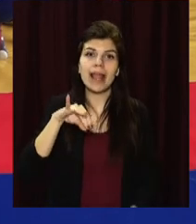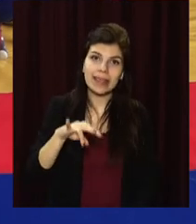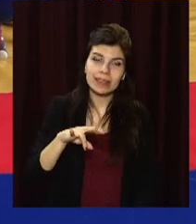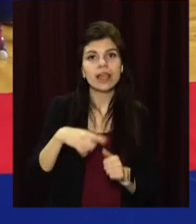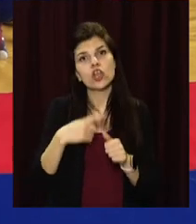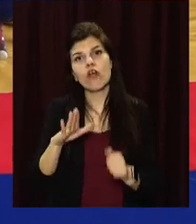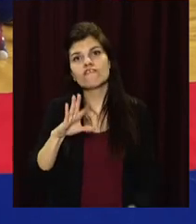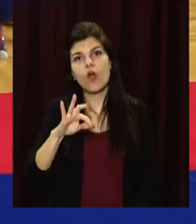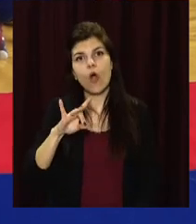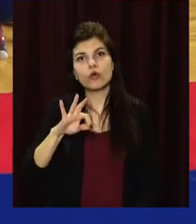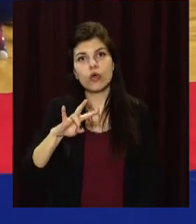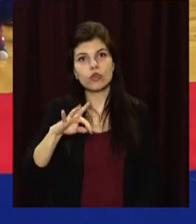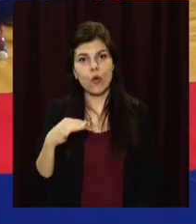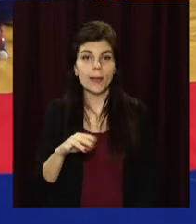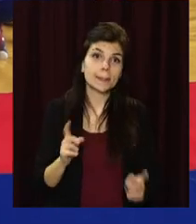уже